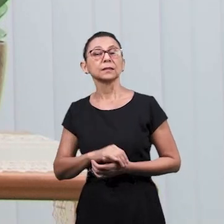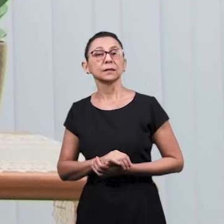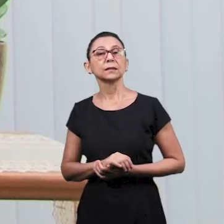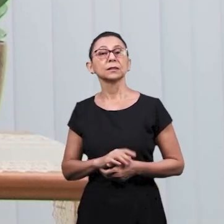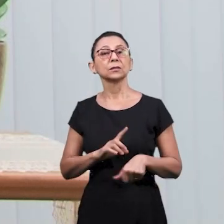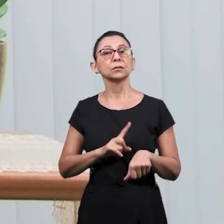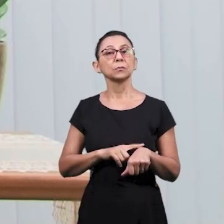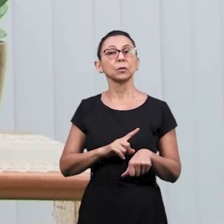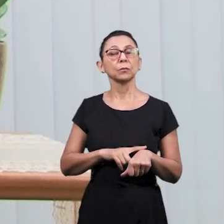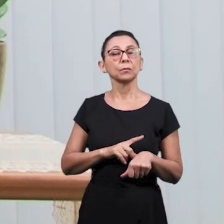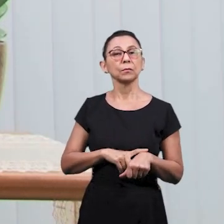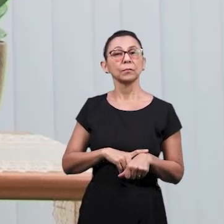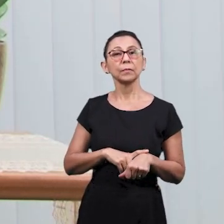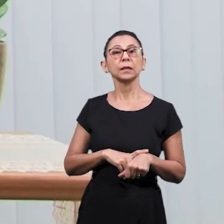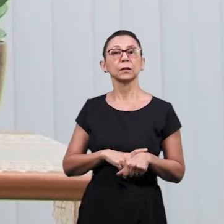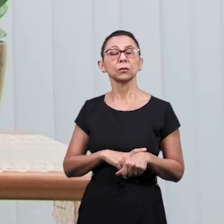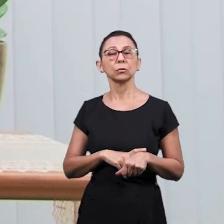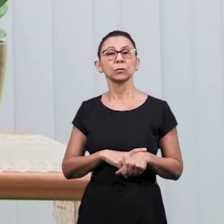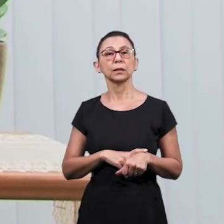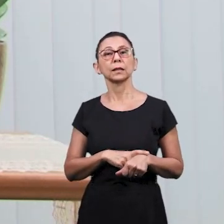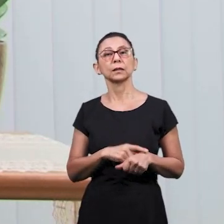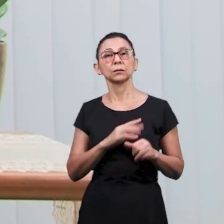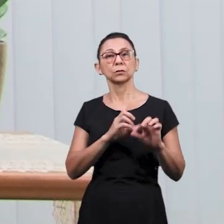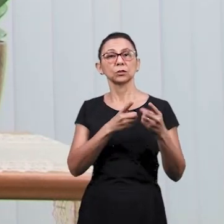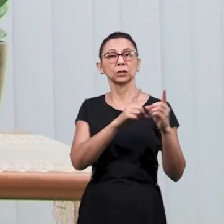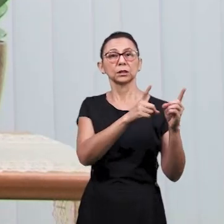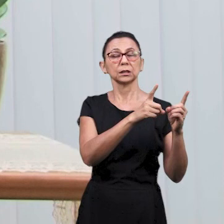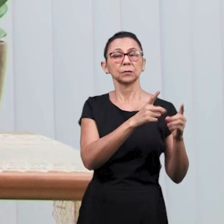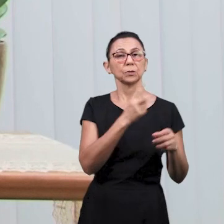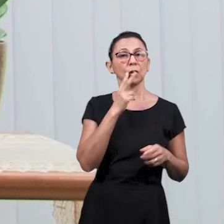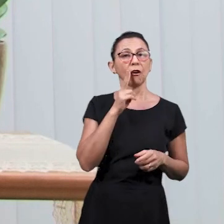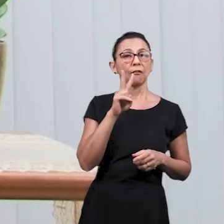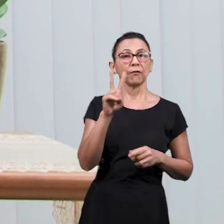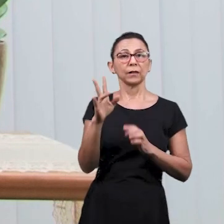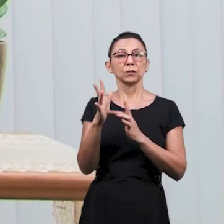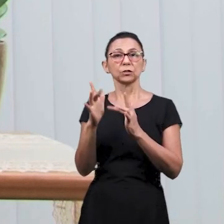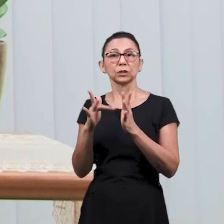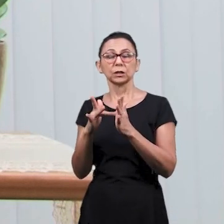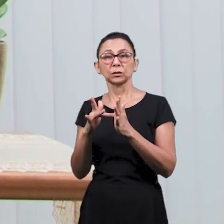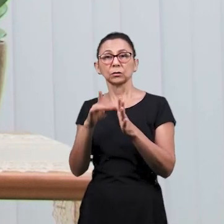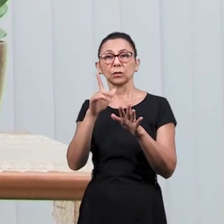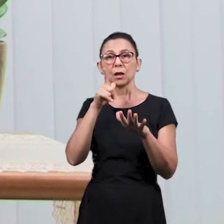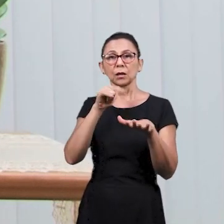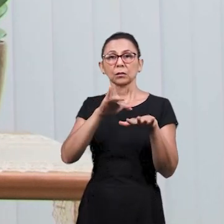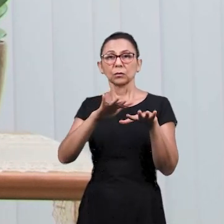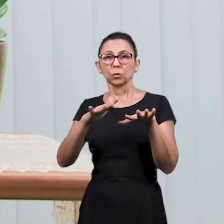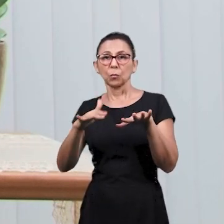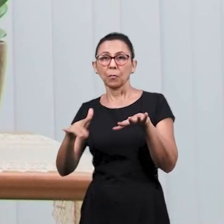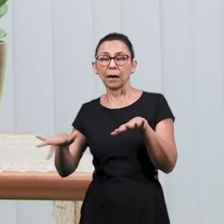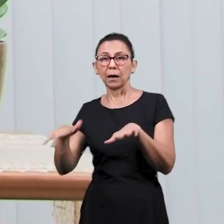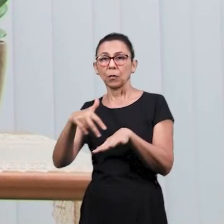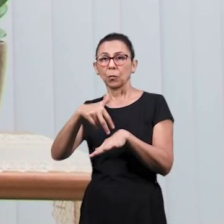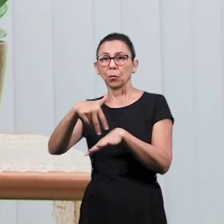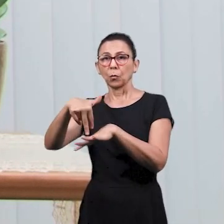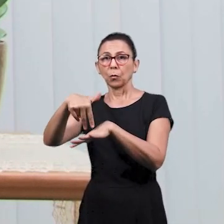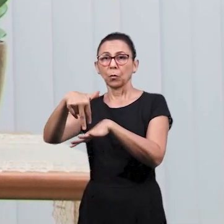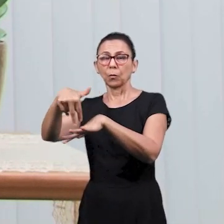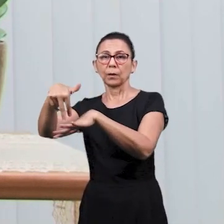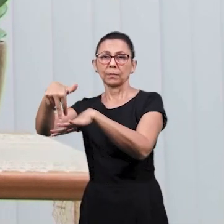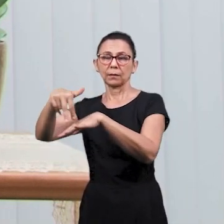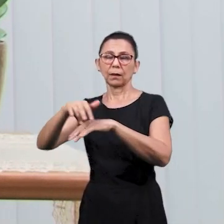Это то, через что прошли ученики Иисуса, когда они увидели, как Иисус